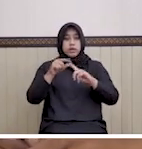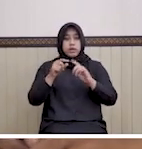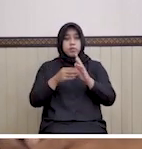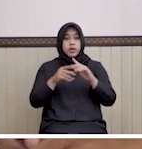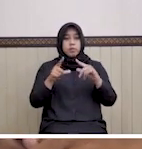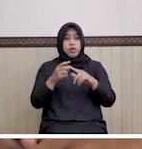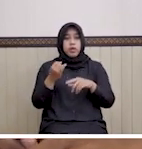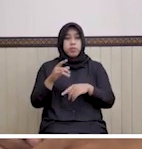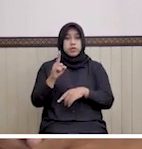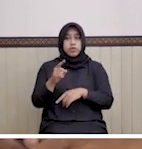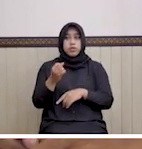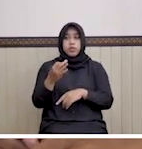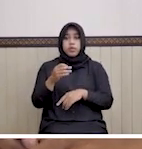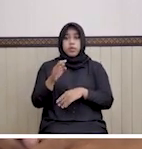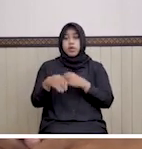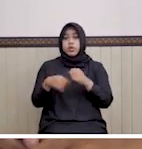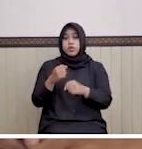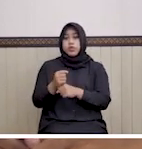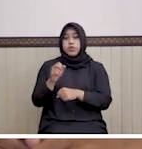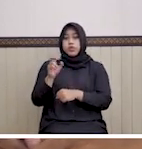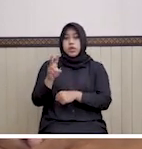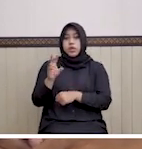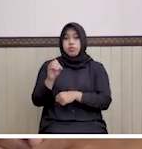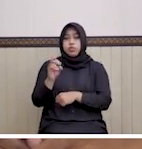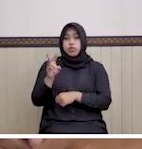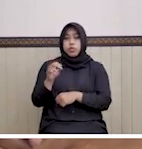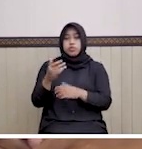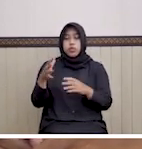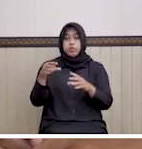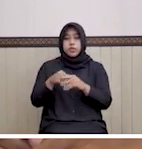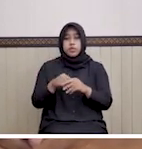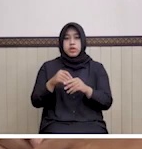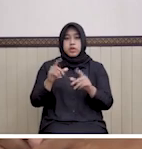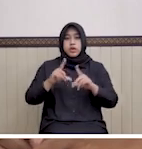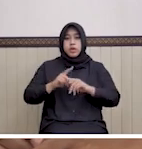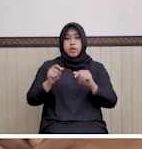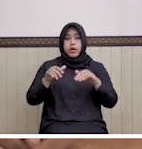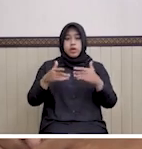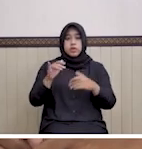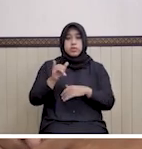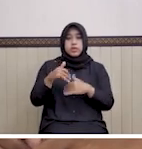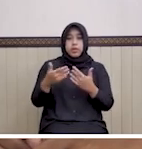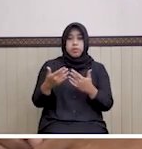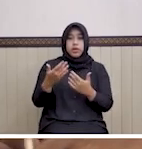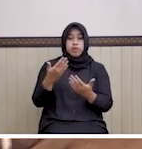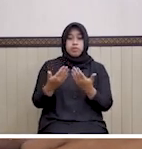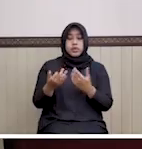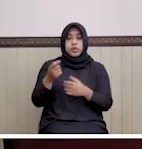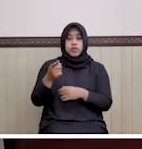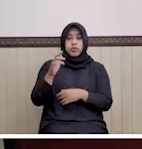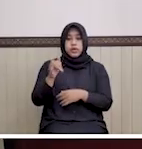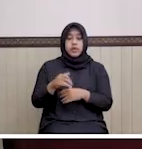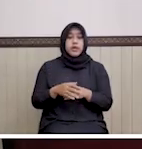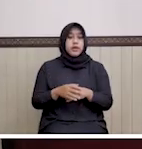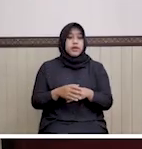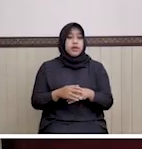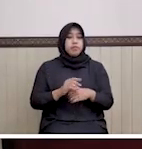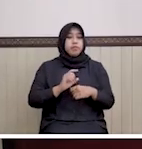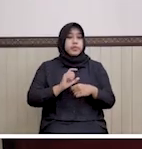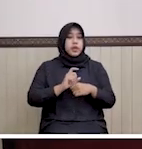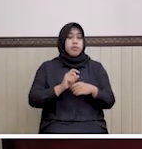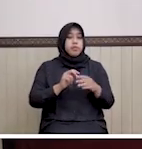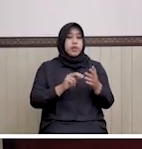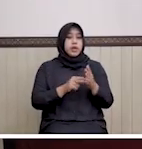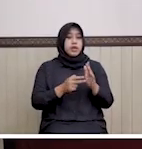2022 Apakah sudah mengakomodir itu secara lengkap atau seperti apa intinya itu Windy jadi secara proses